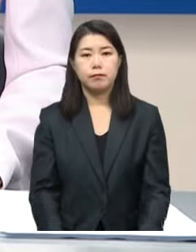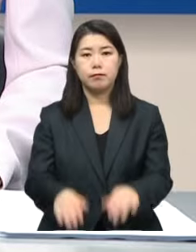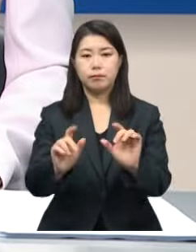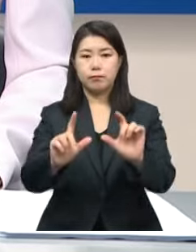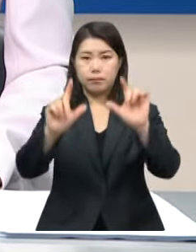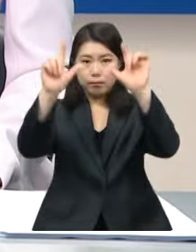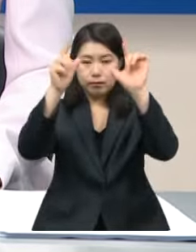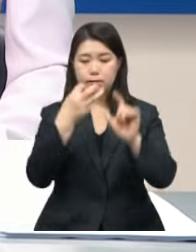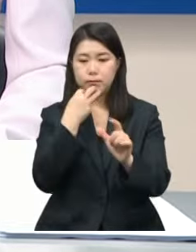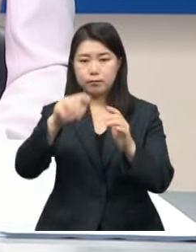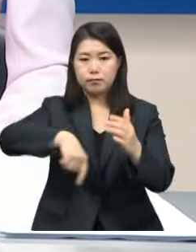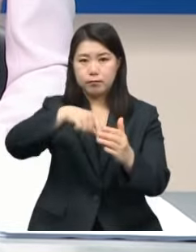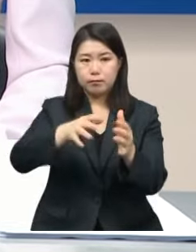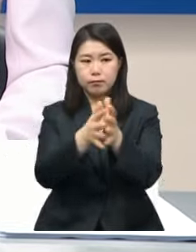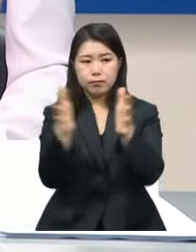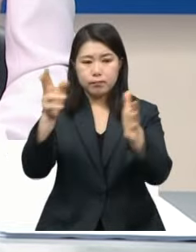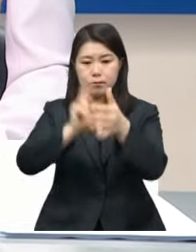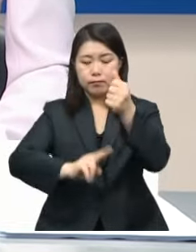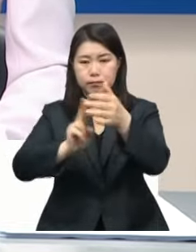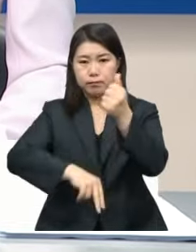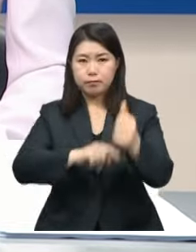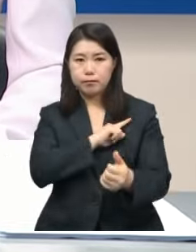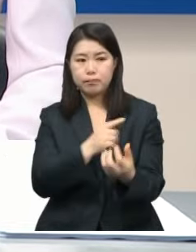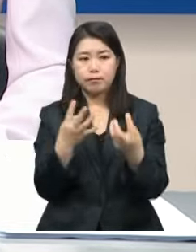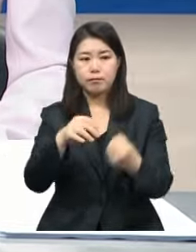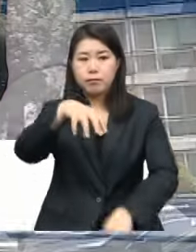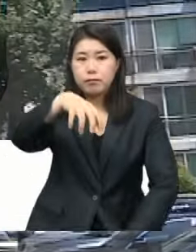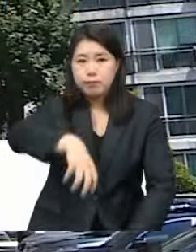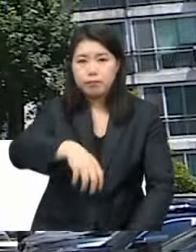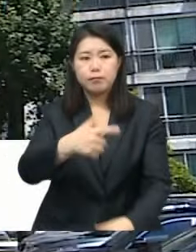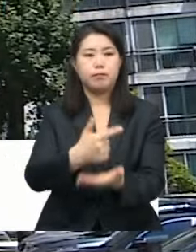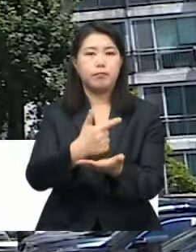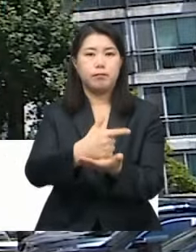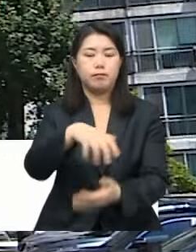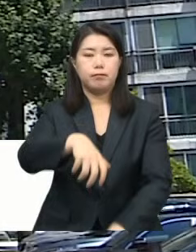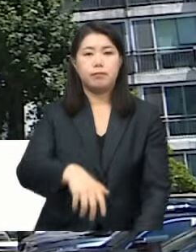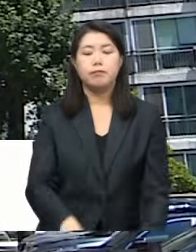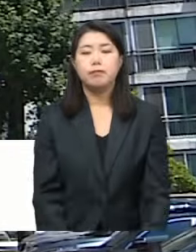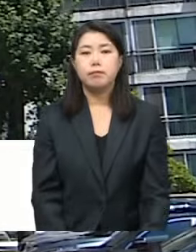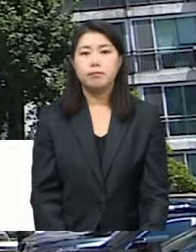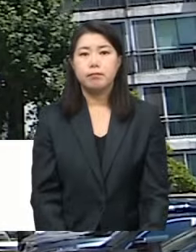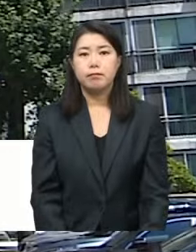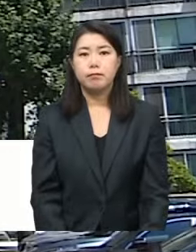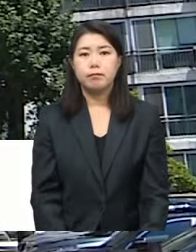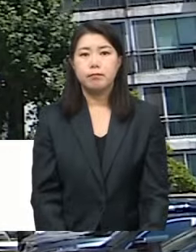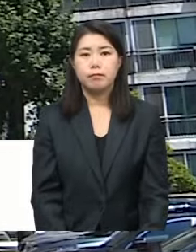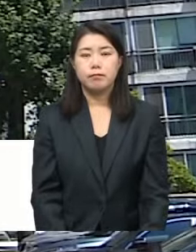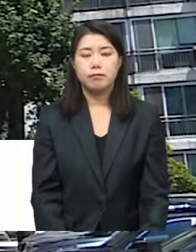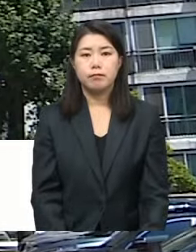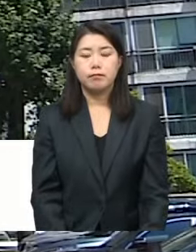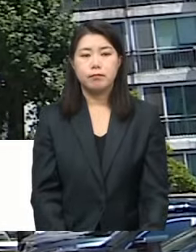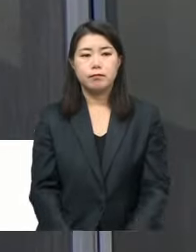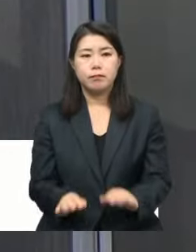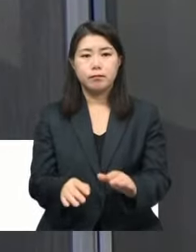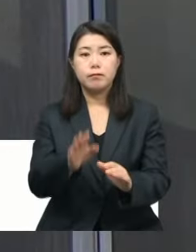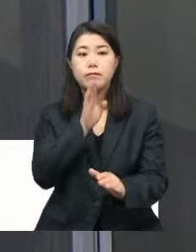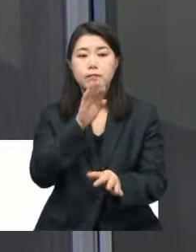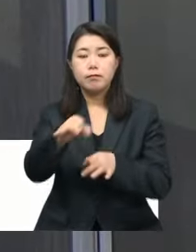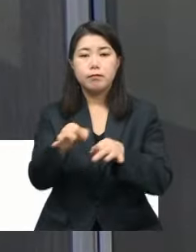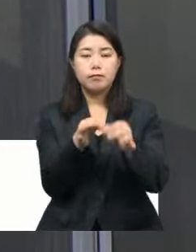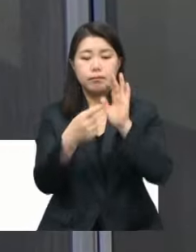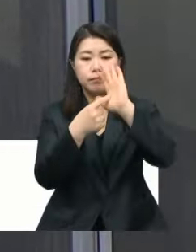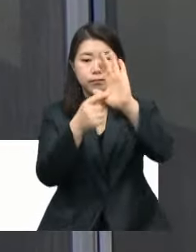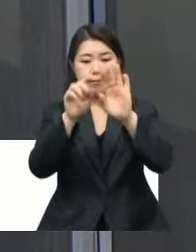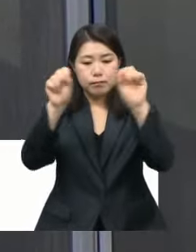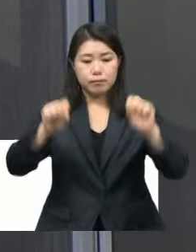올해 현재까지 서울에서 아파트 매매가 가장 많은 자치구는 노원구로 확인됐습니다 국토교통부 실거래가 공개